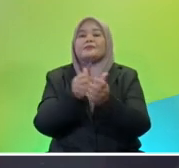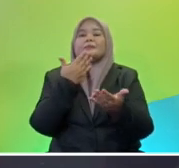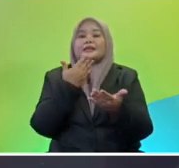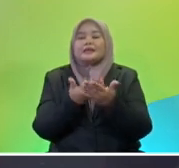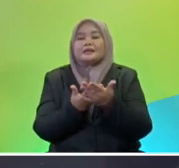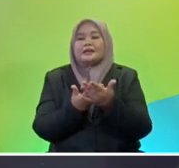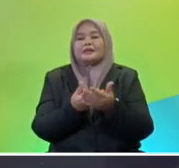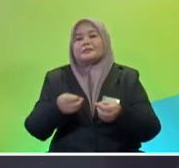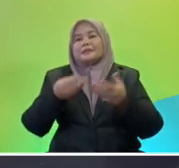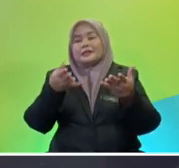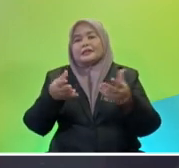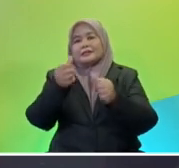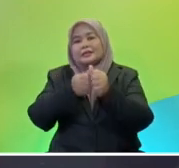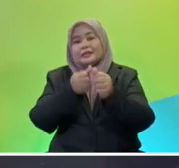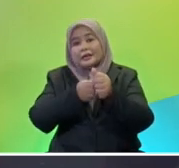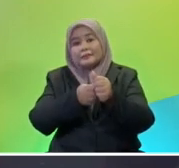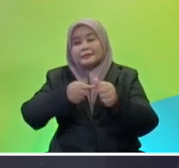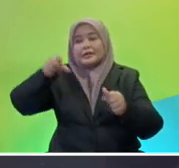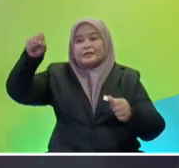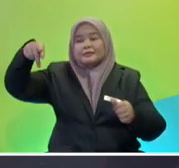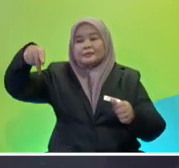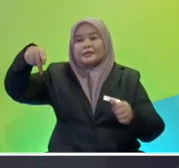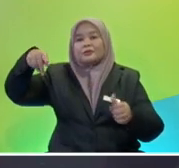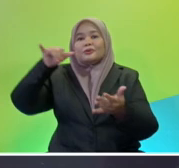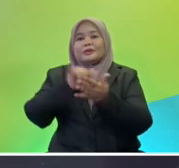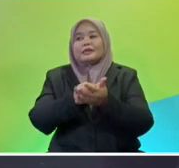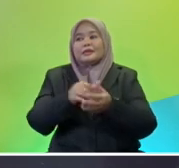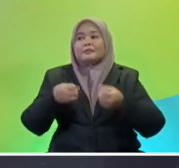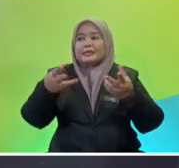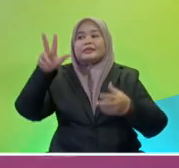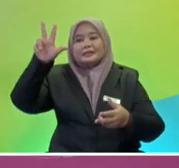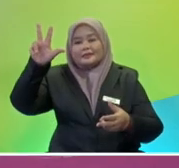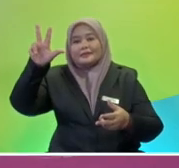Ustadzah bagi setiap segitiga